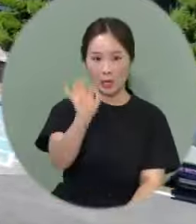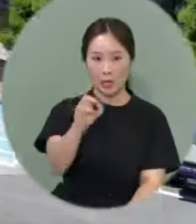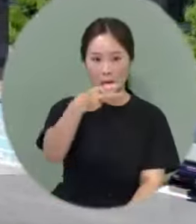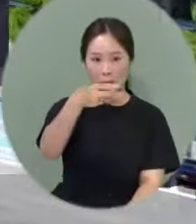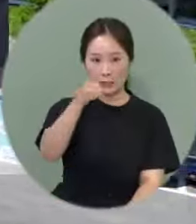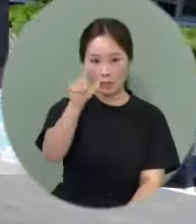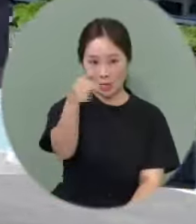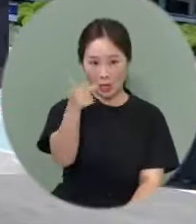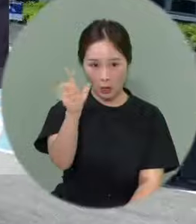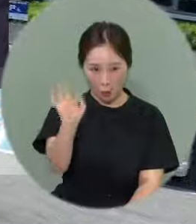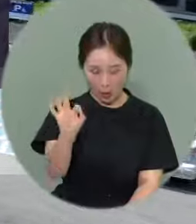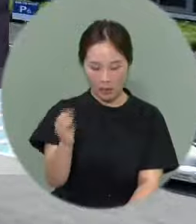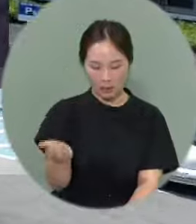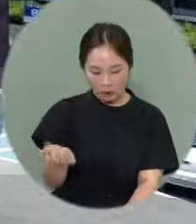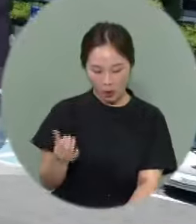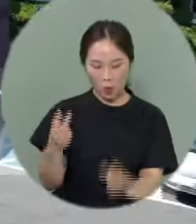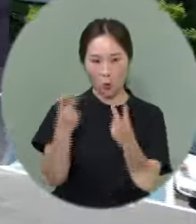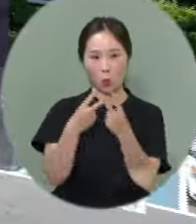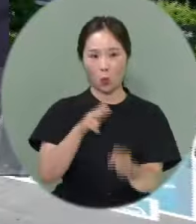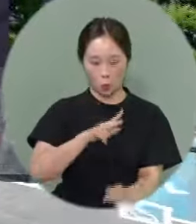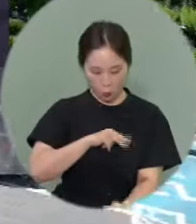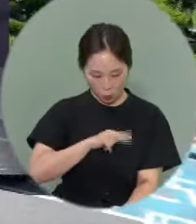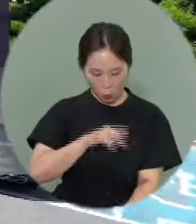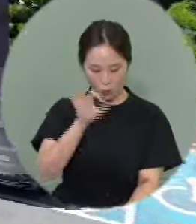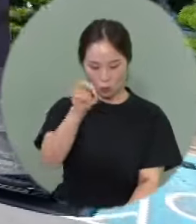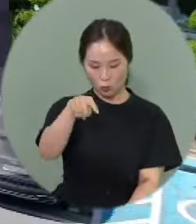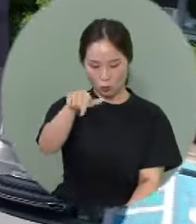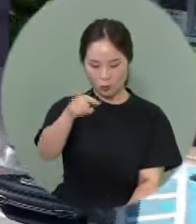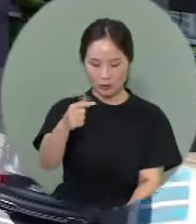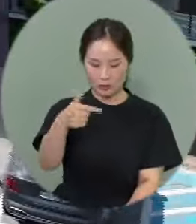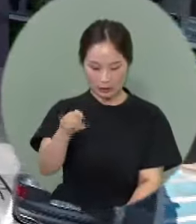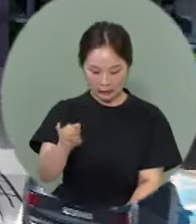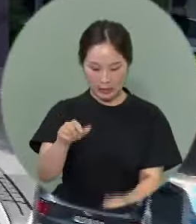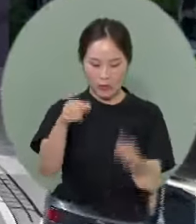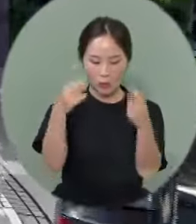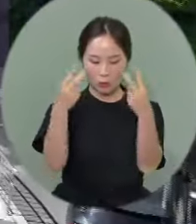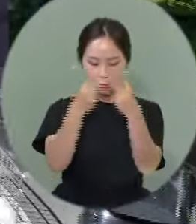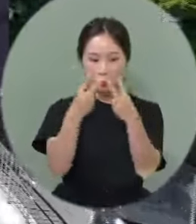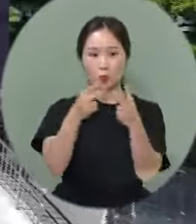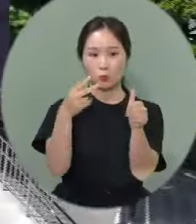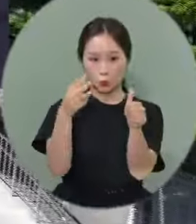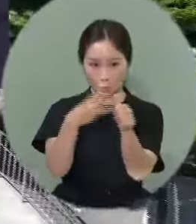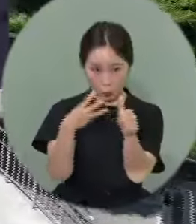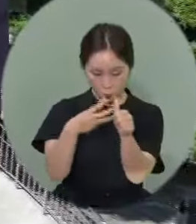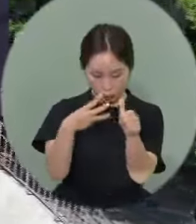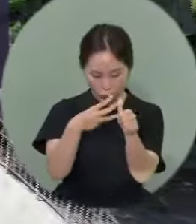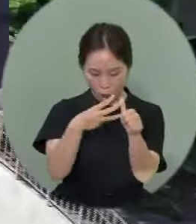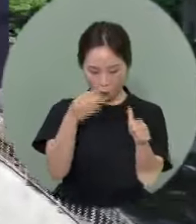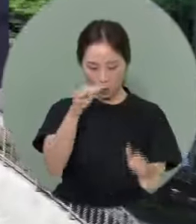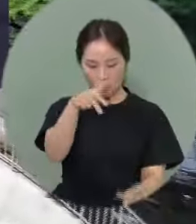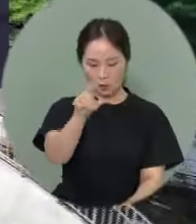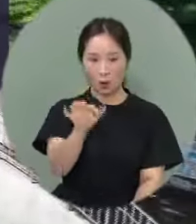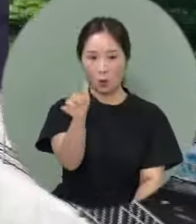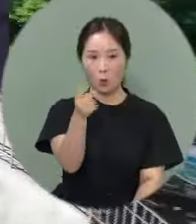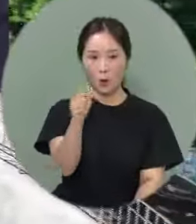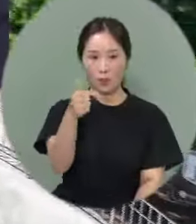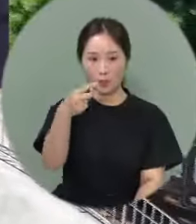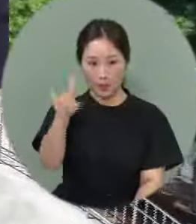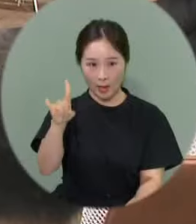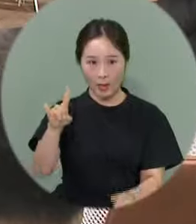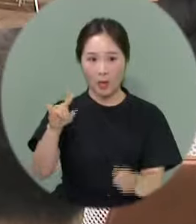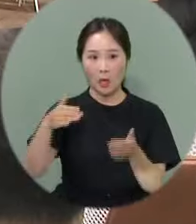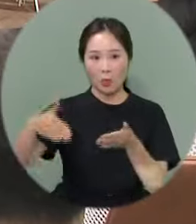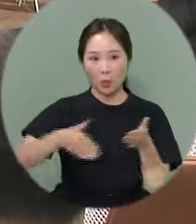전 곡성군 의원과 곡성군수 정대 전 전남도 의원이 곡성군수 자리에 도전장을